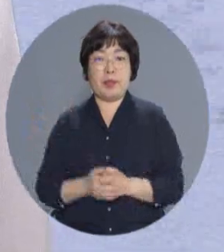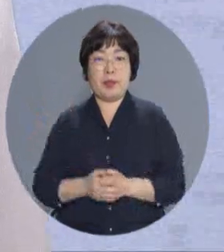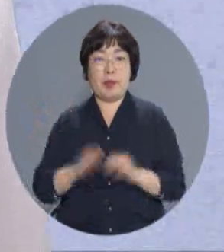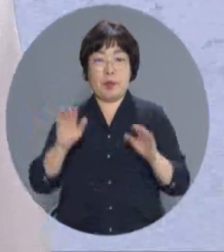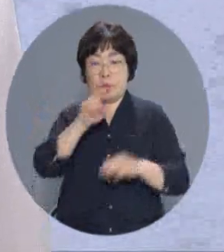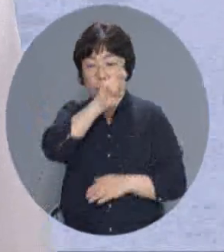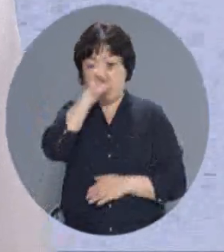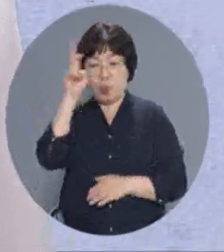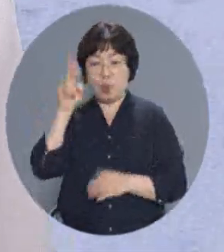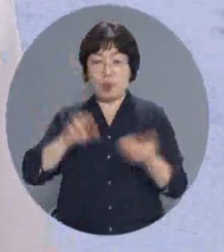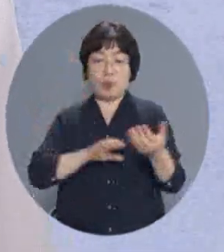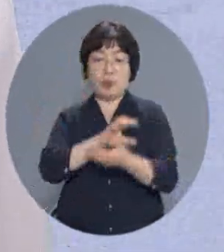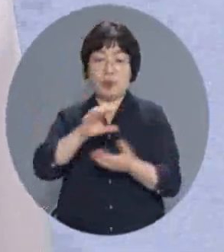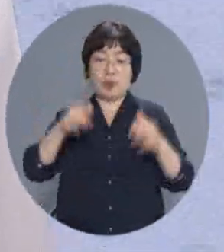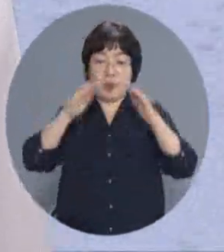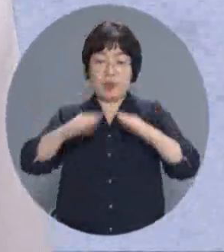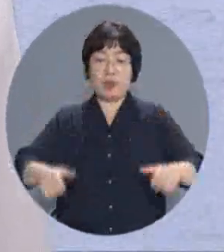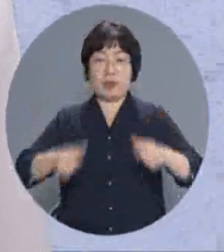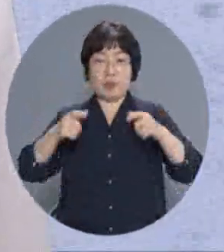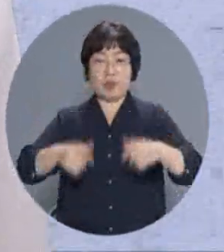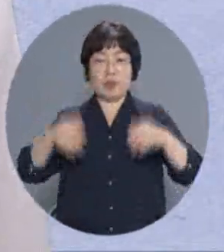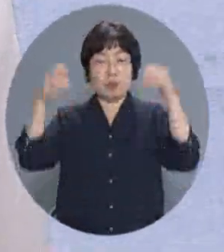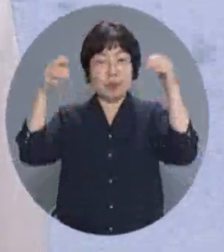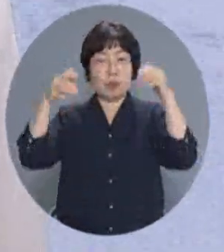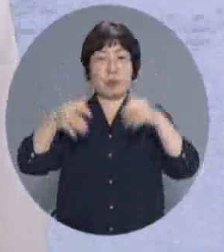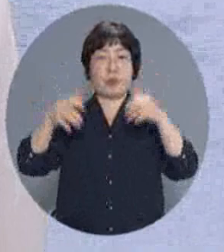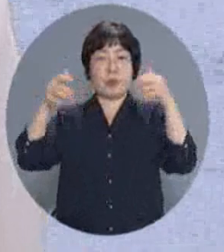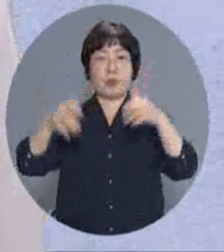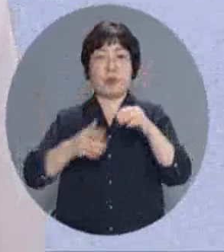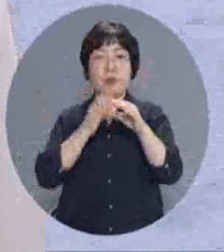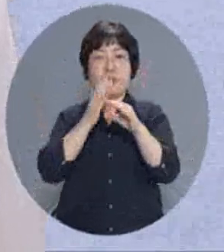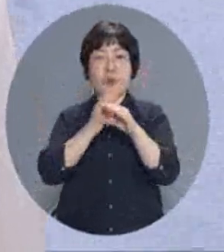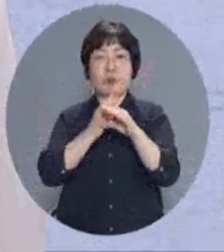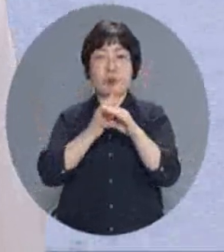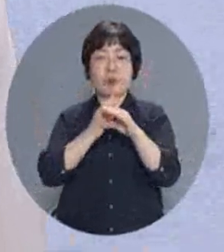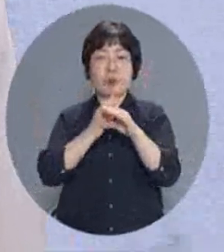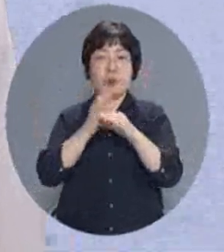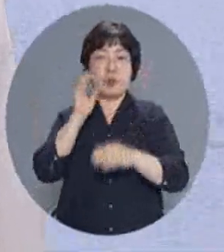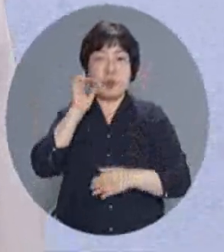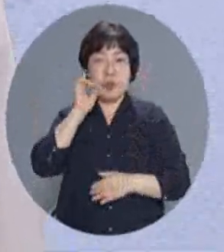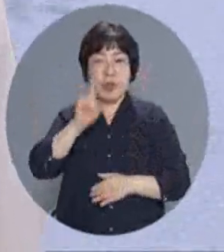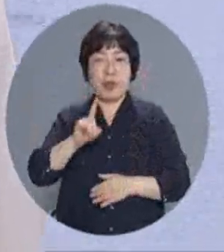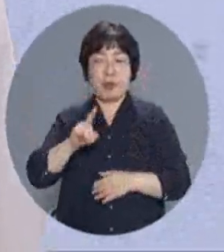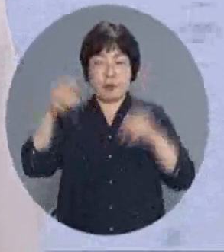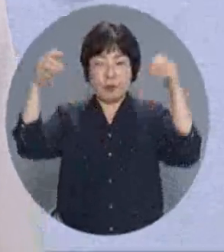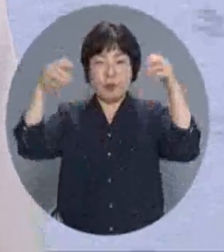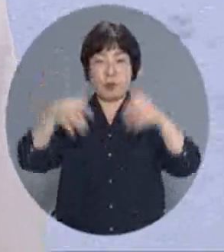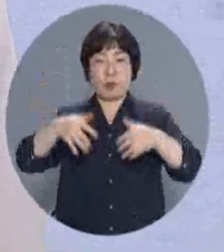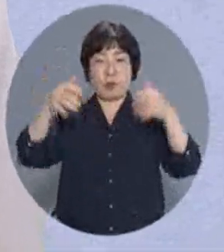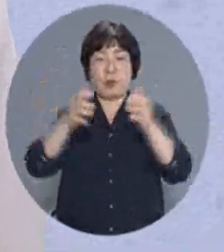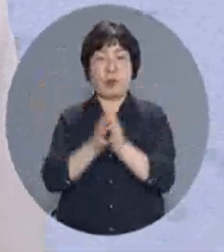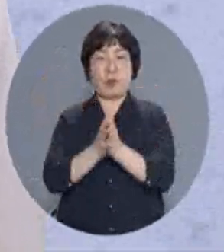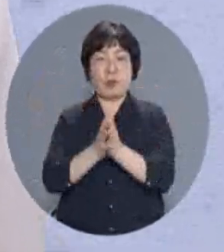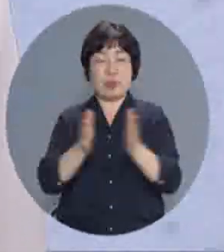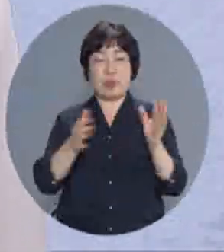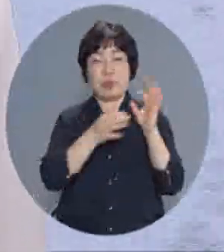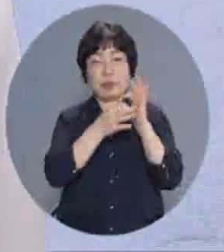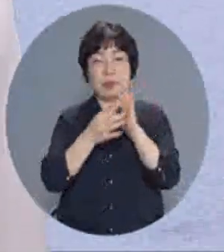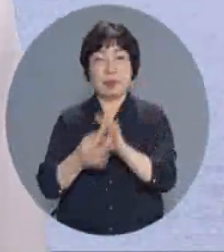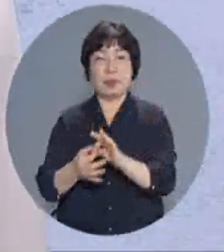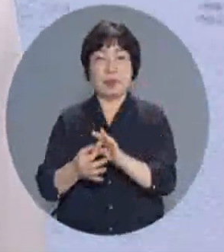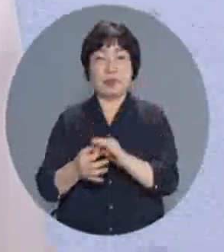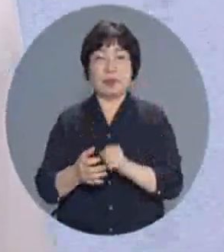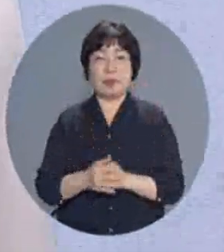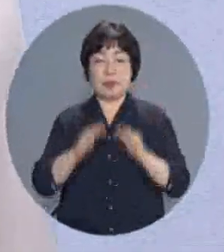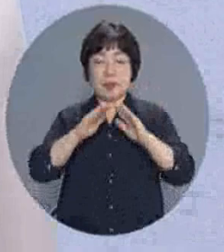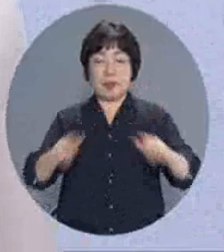오늘 오후대로 흐려지면서 남해안 지역을 중심으로는 약한 빗방울이 시작되는 곳도 있는데요 내일부터 본격적으로 비가 내릴 전망입니다